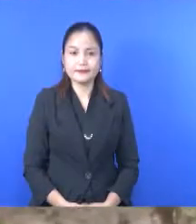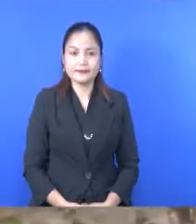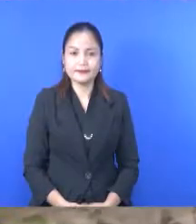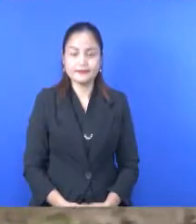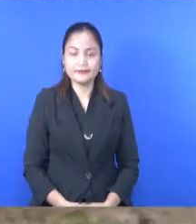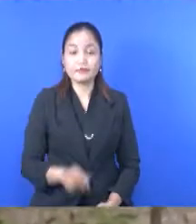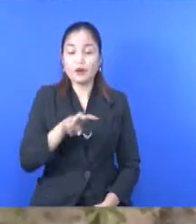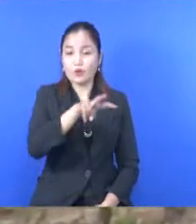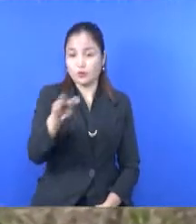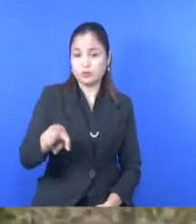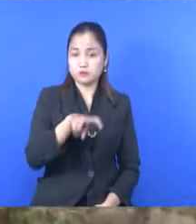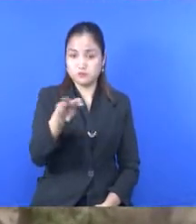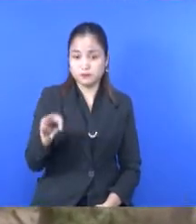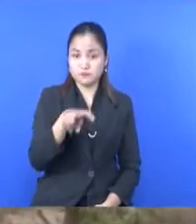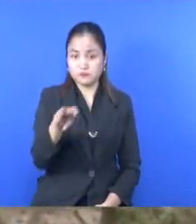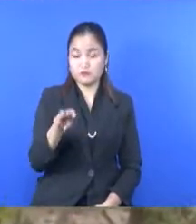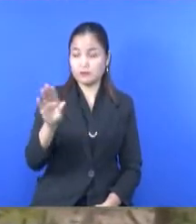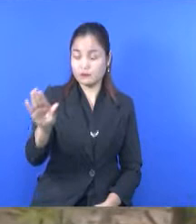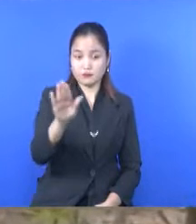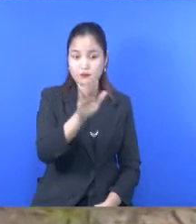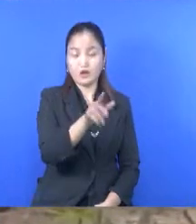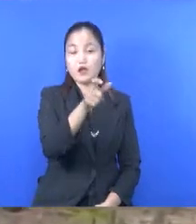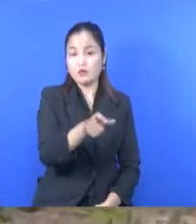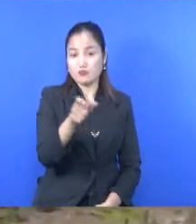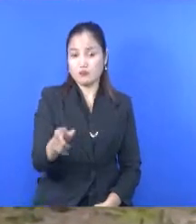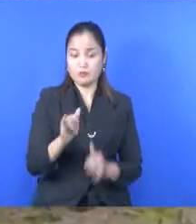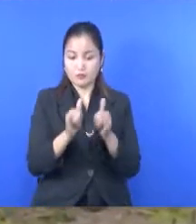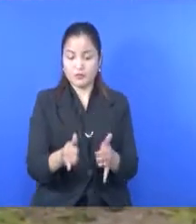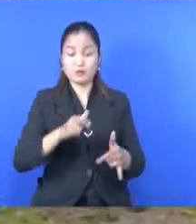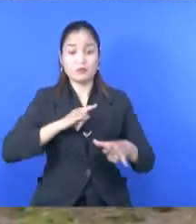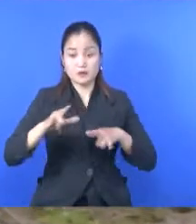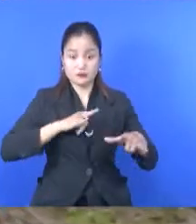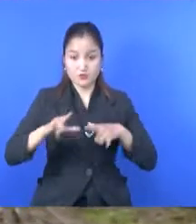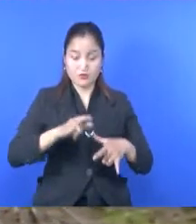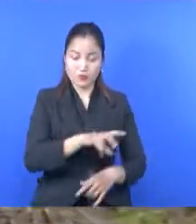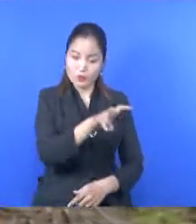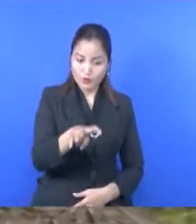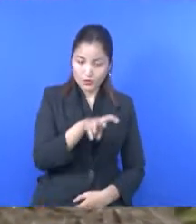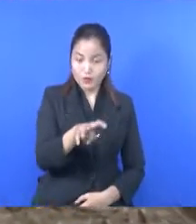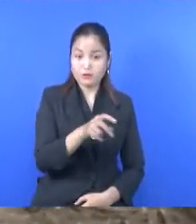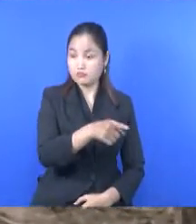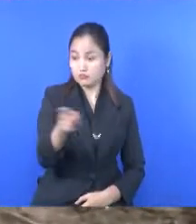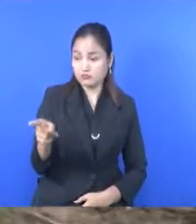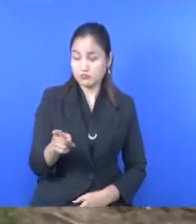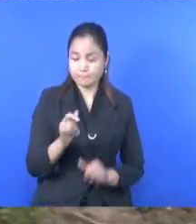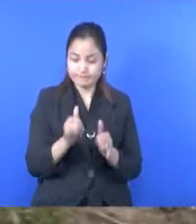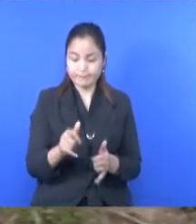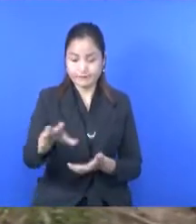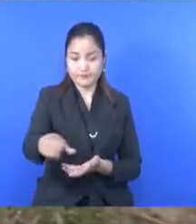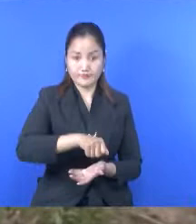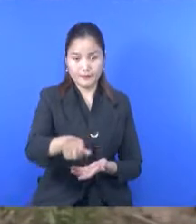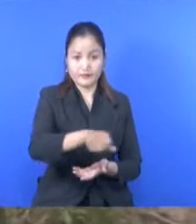ការថែទាំរបស់អ្នកបច្ចេកទេសក៏ដូចជាបងប្អូនកម្មករកម្មការនេះក្នុងនេះភាគច្រើនយើងប្រើកម្លាំងពលកម្ម